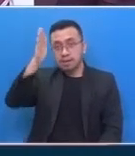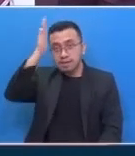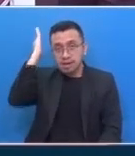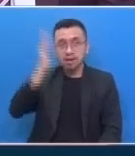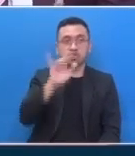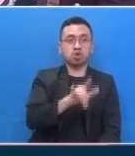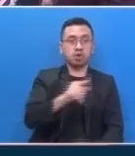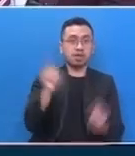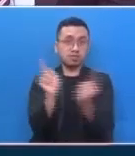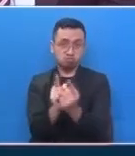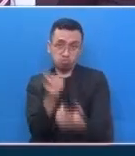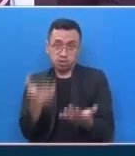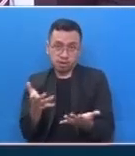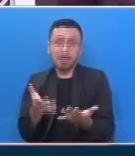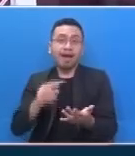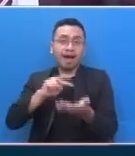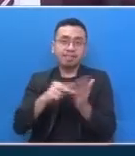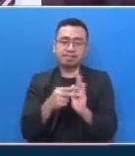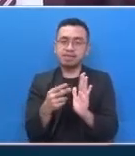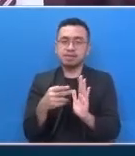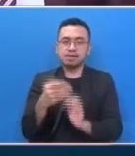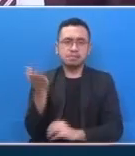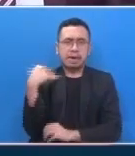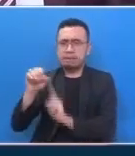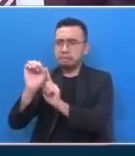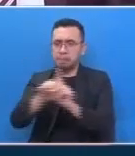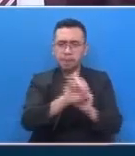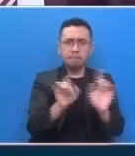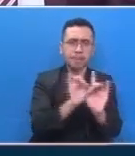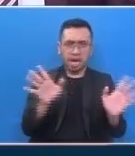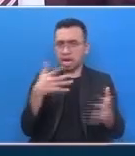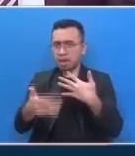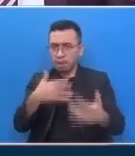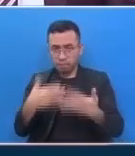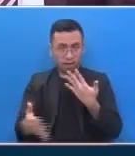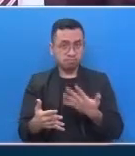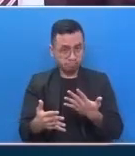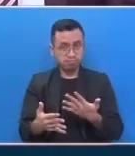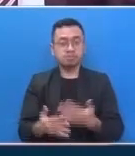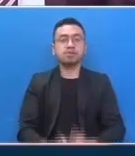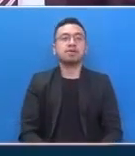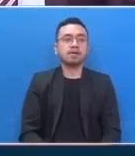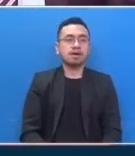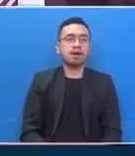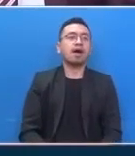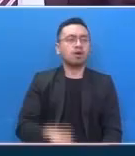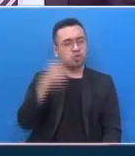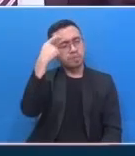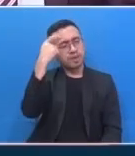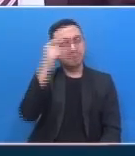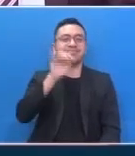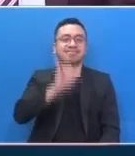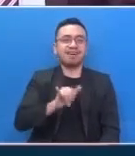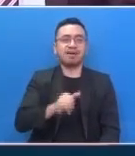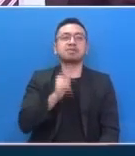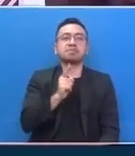masalah dari segi politiknya ya sama-sama kader PD perjuangan saya meyakini ee ya Ganjar satu waktu akan bertemu presiden karena